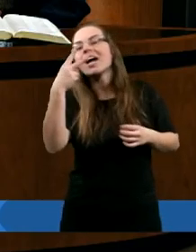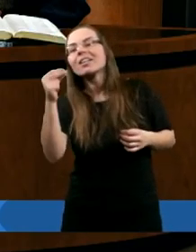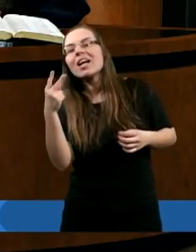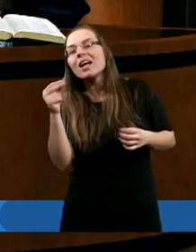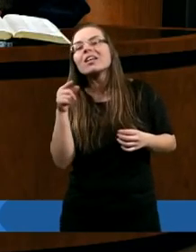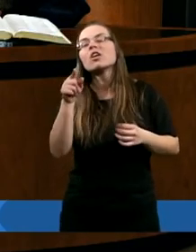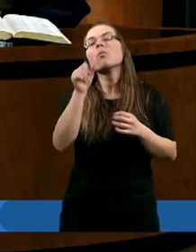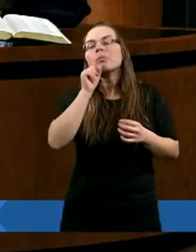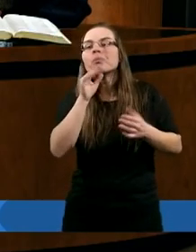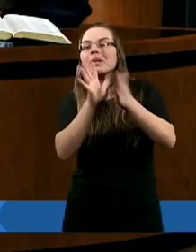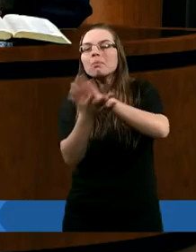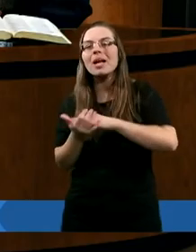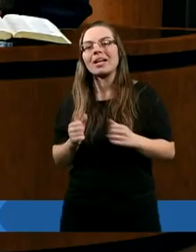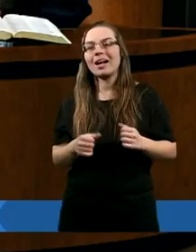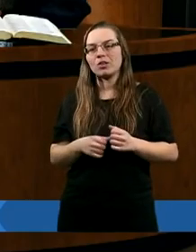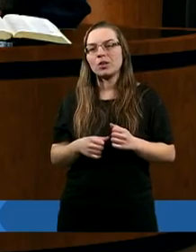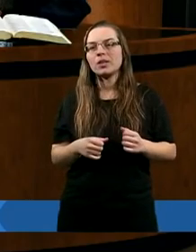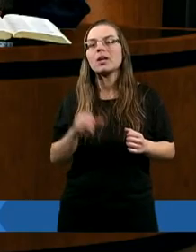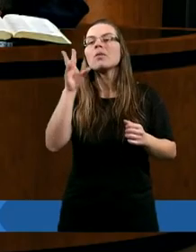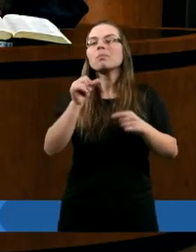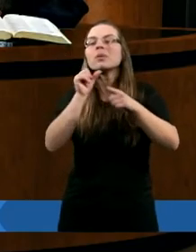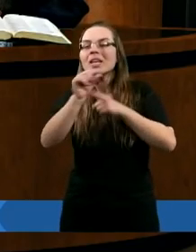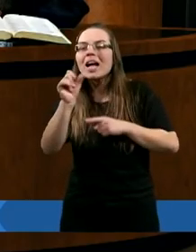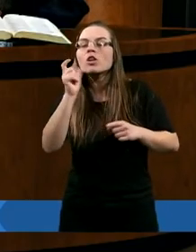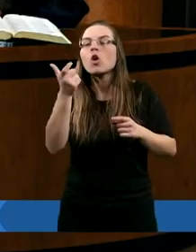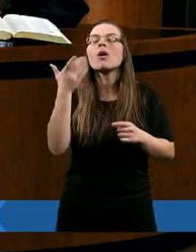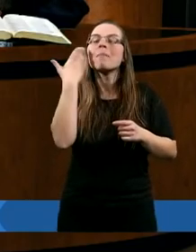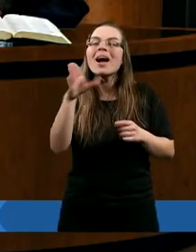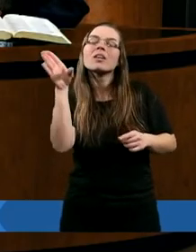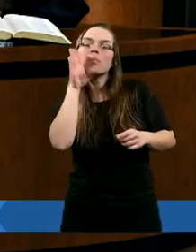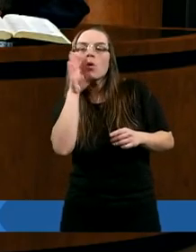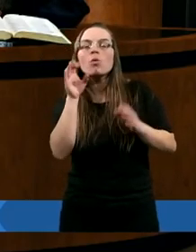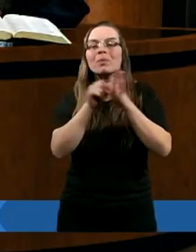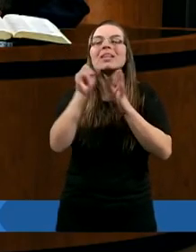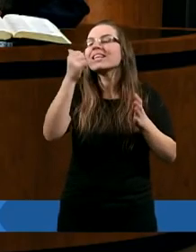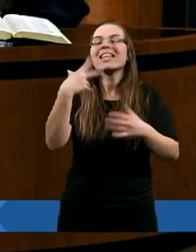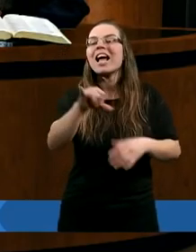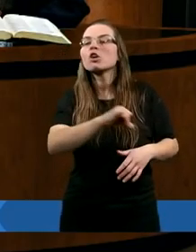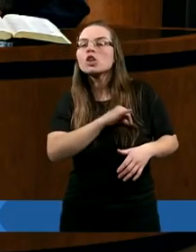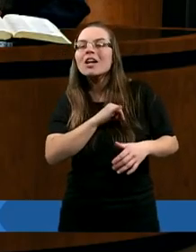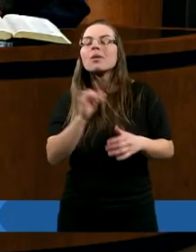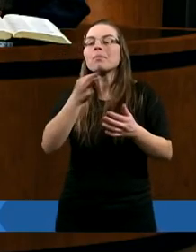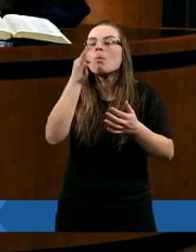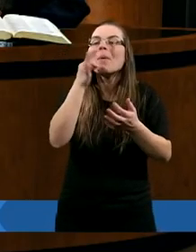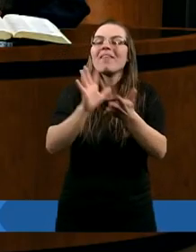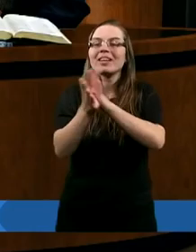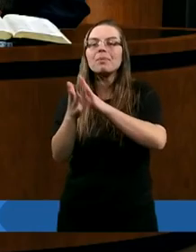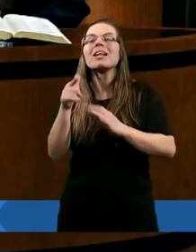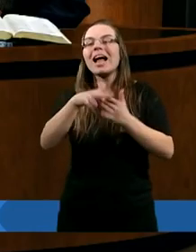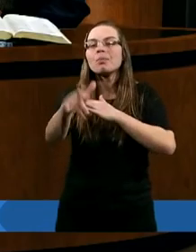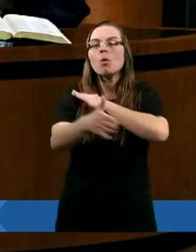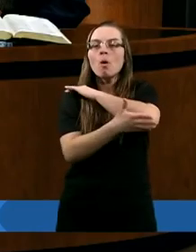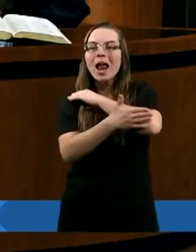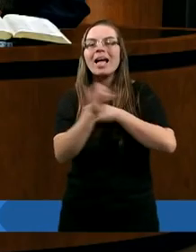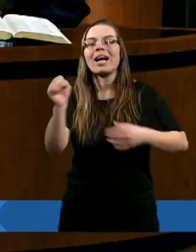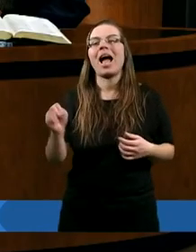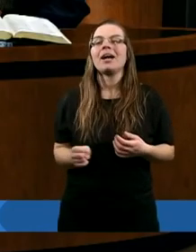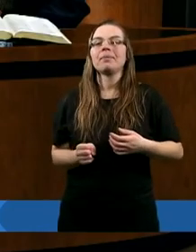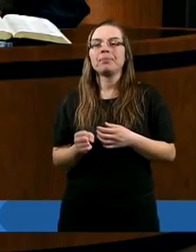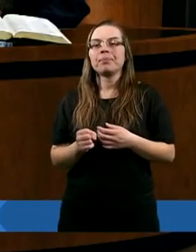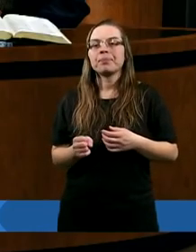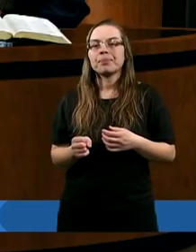nie grzeszy, tak samo my jesteśmy coraz bardziej podobni do Niego, czyli mniej grzeszymy. Więc na tym to polega. Proszę bardzo.